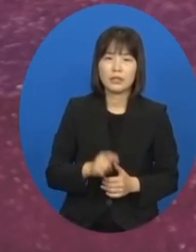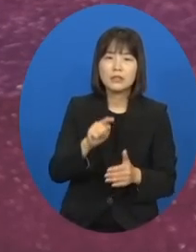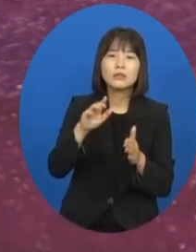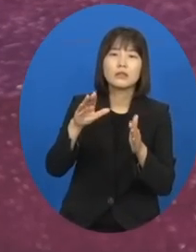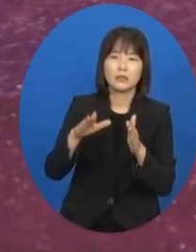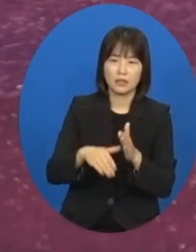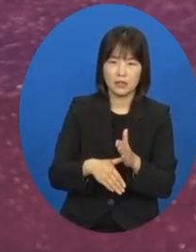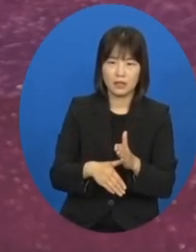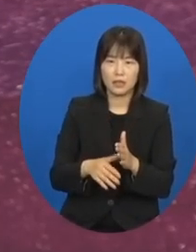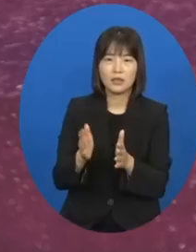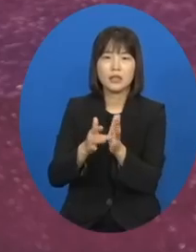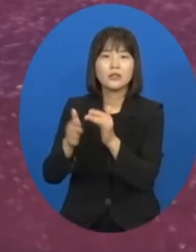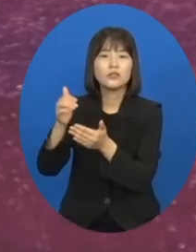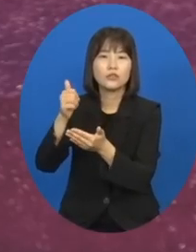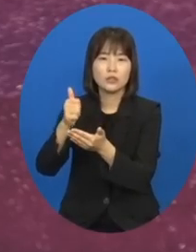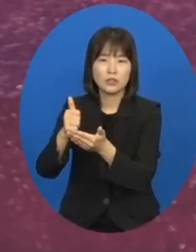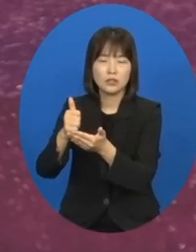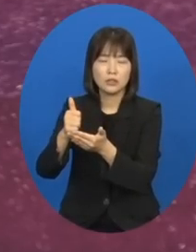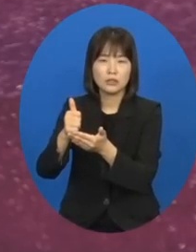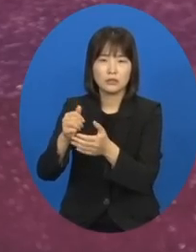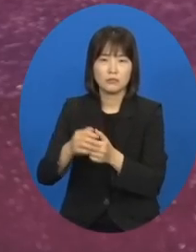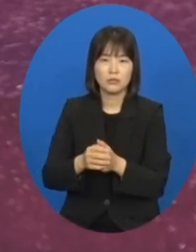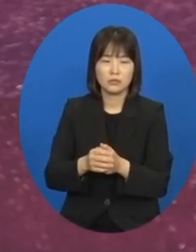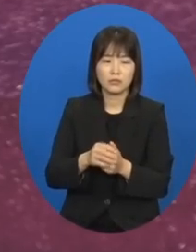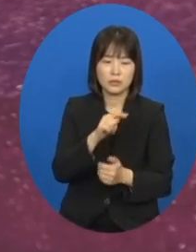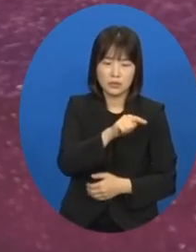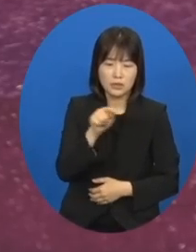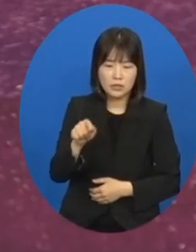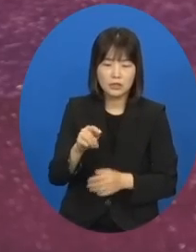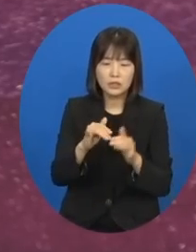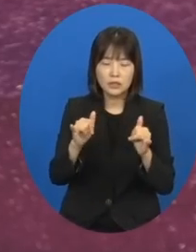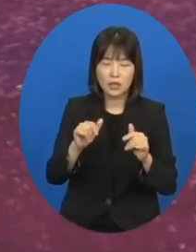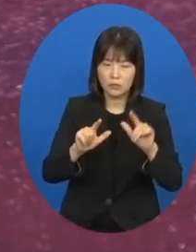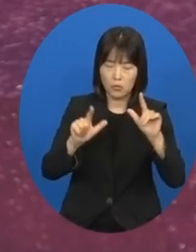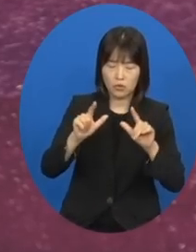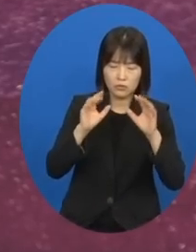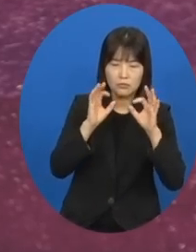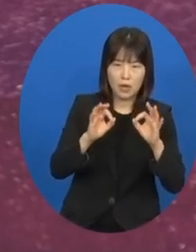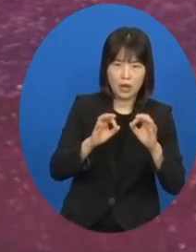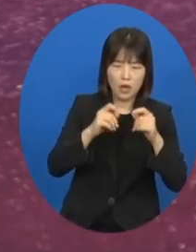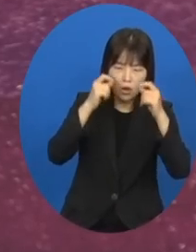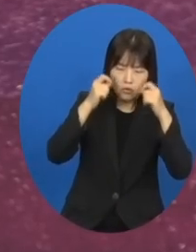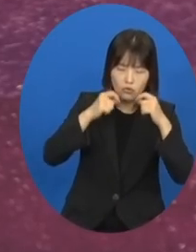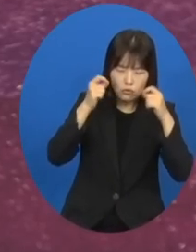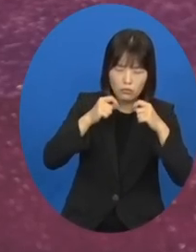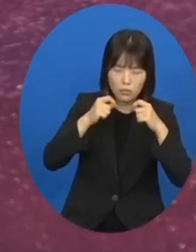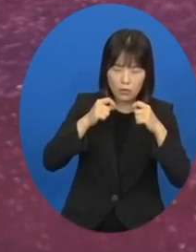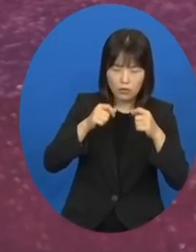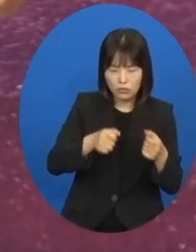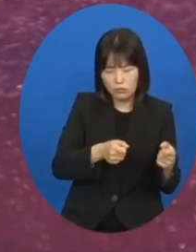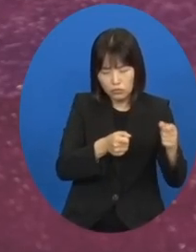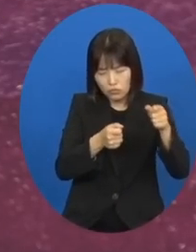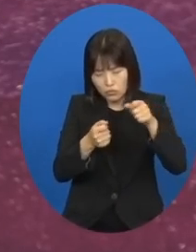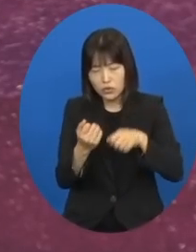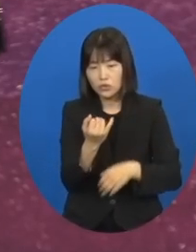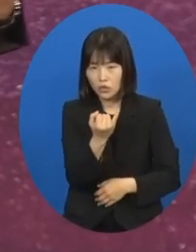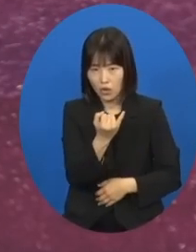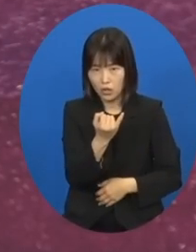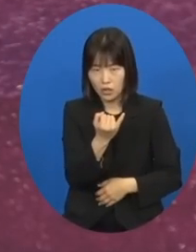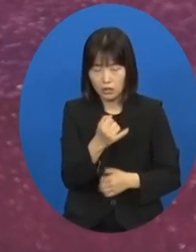때에 예수님은이 두 명이 모습을 다 봅니다 울면서 자기에게 붙는 여인과 함께